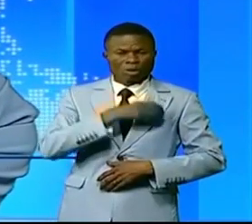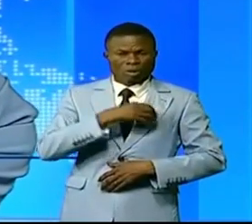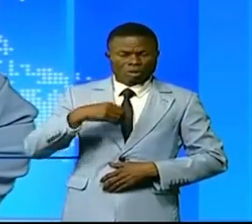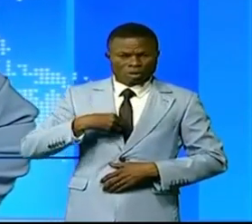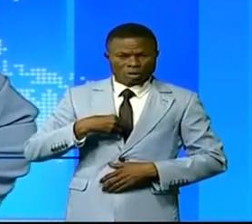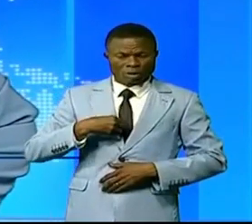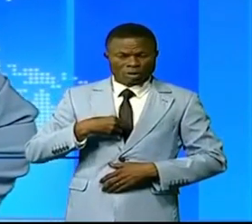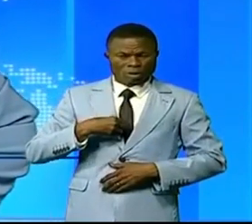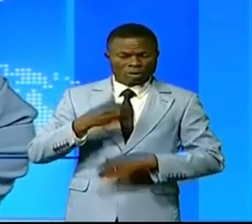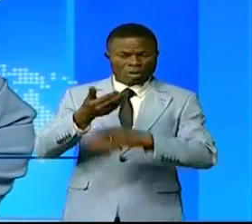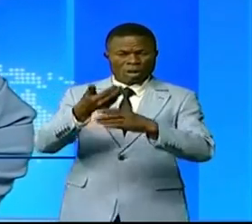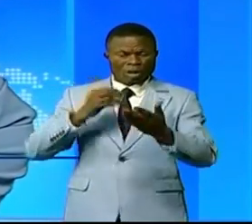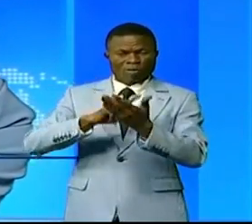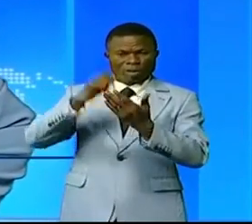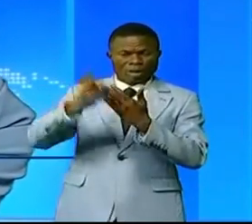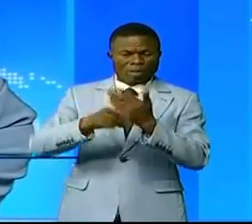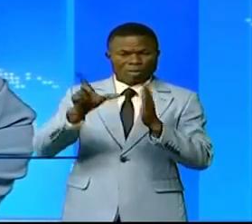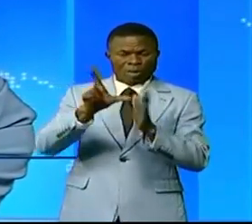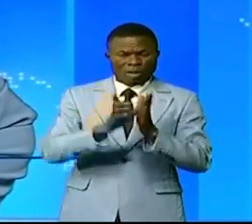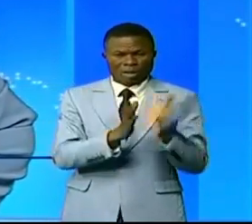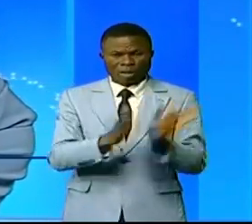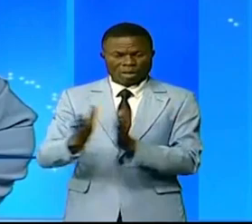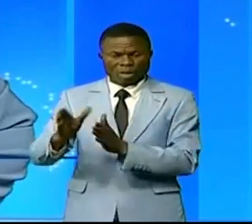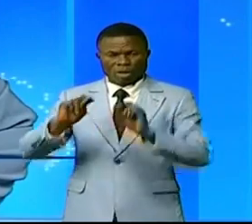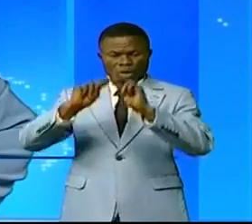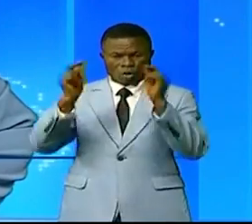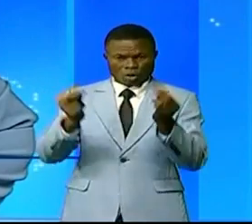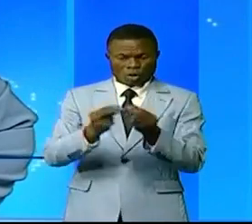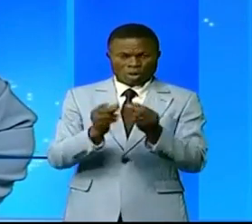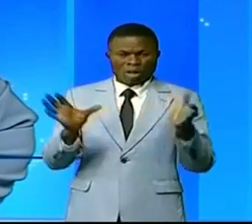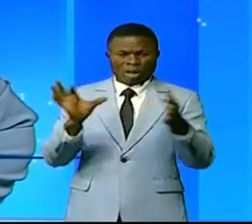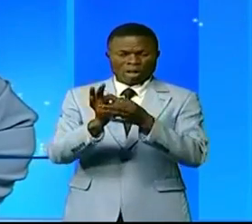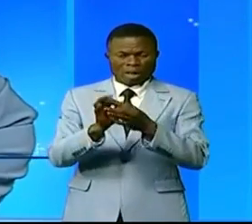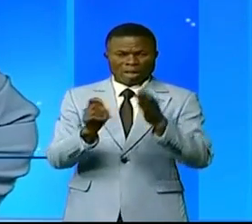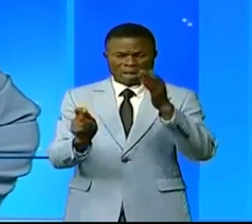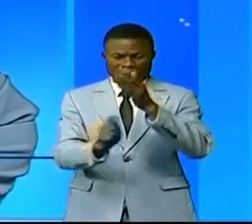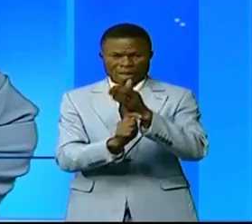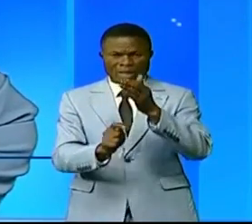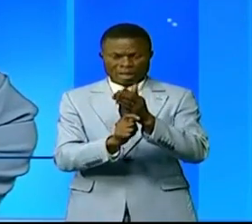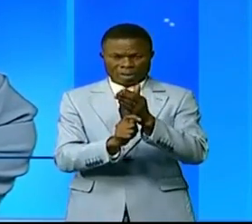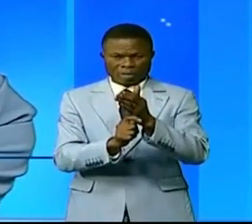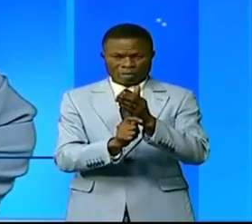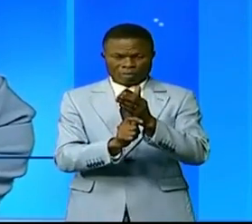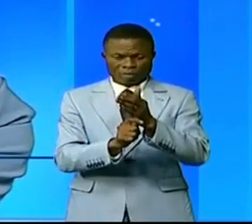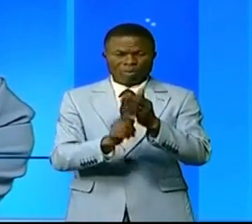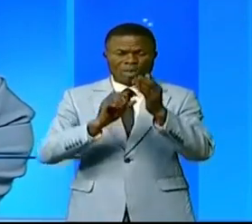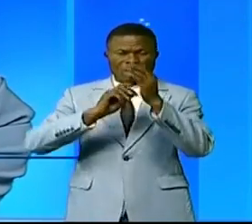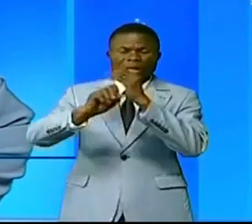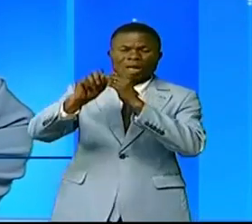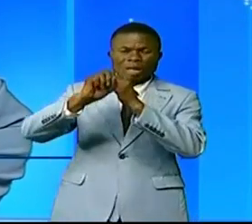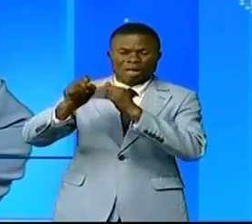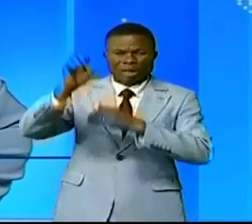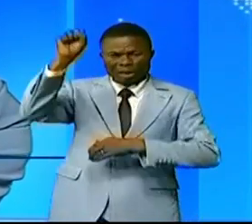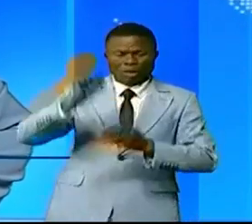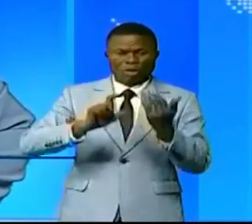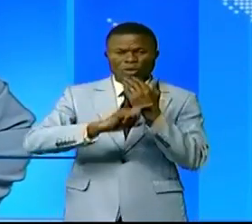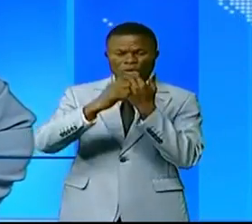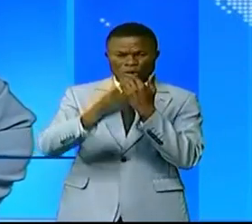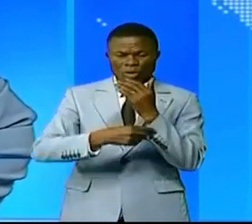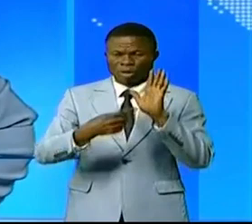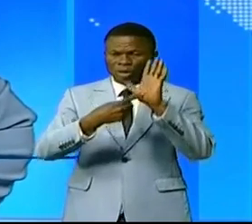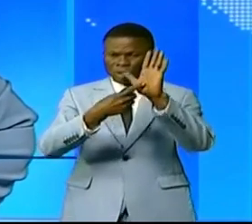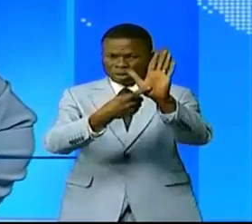Un avant-projet de loi élaboré par la structure Alliance stratégique de plaidoyer Sud-Kivu a été